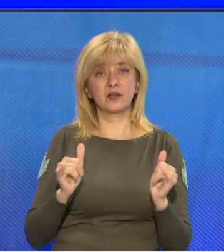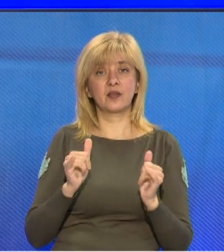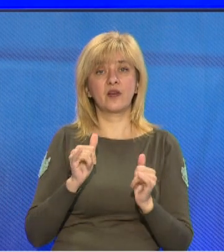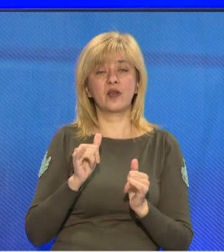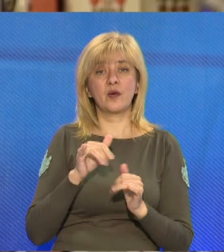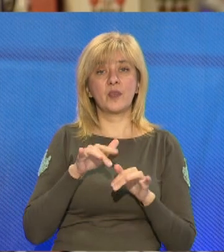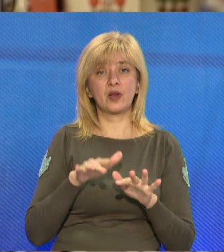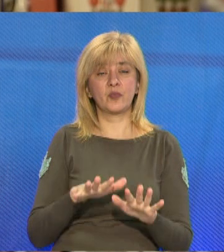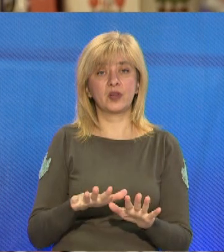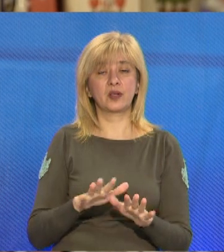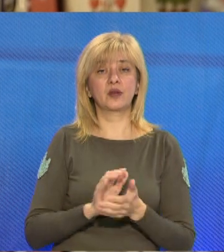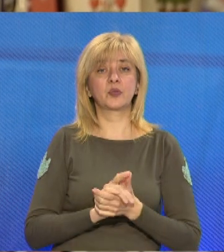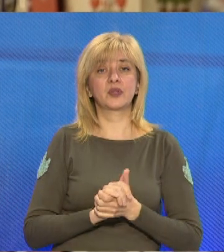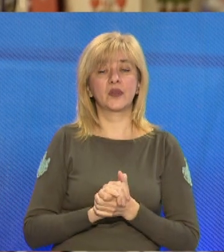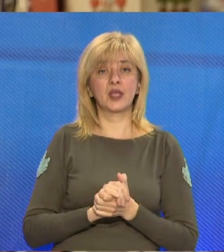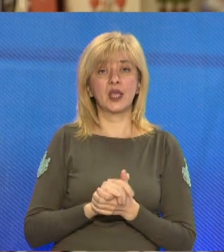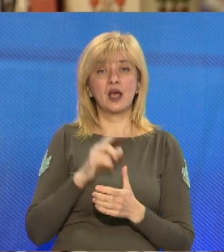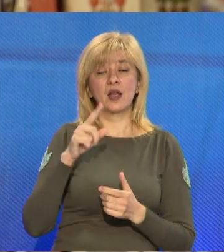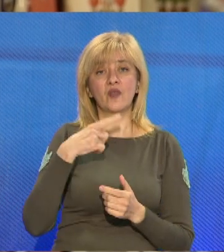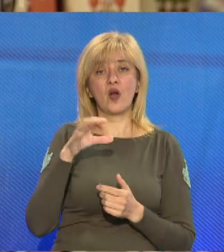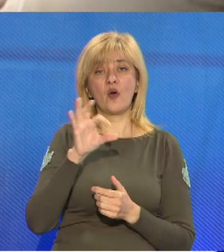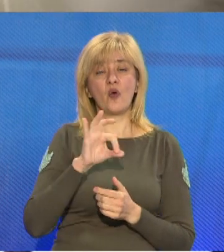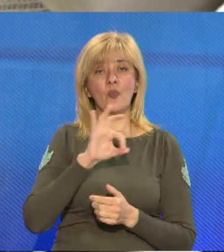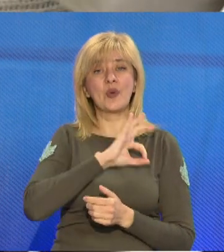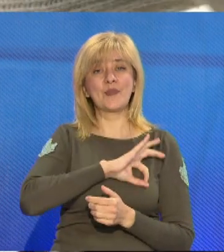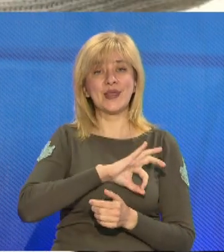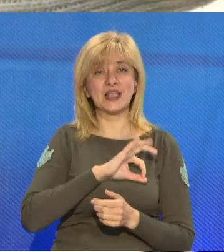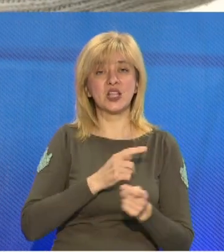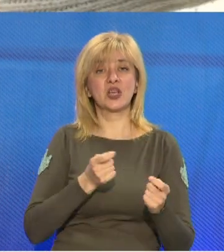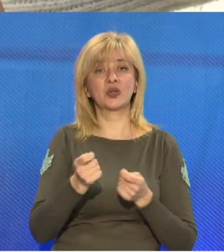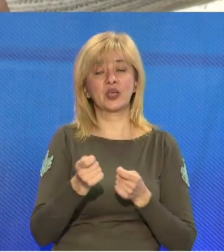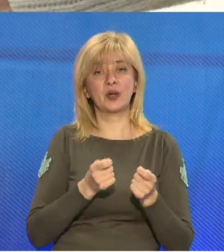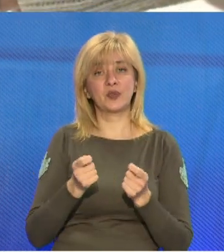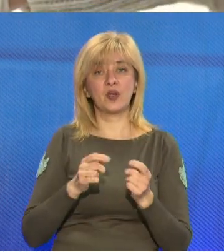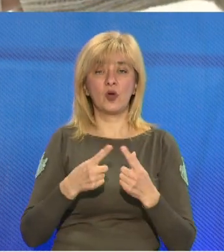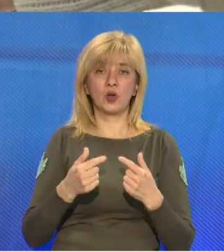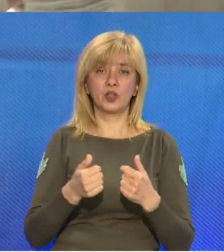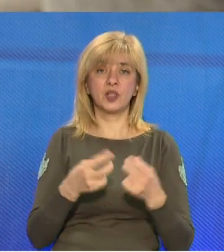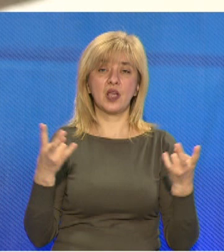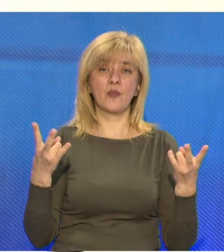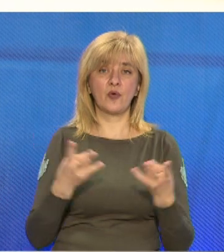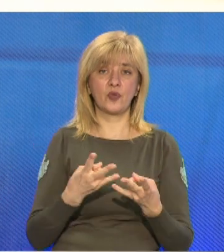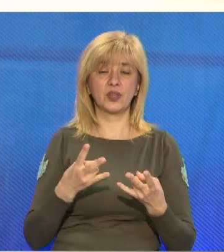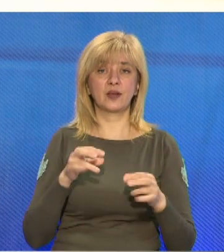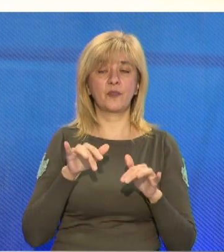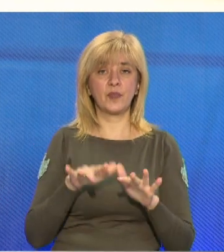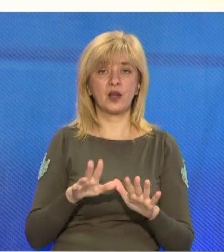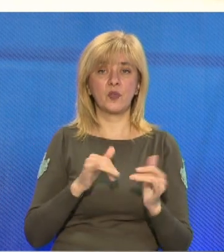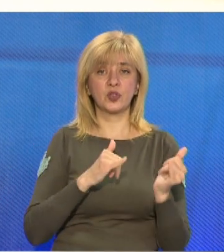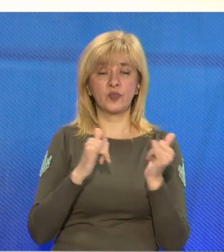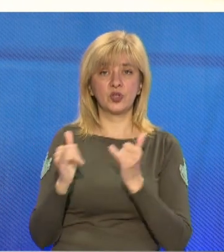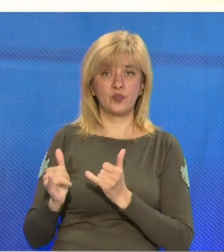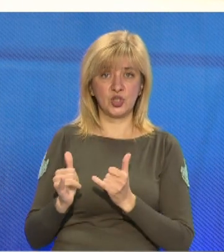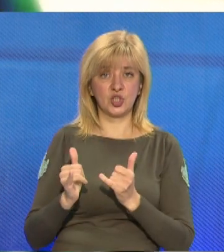COVID-19. Гаворка ідзе аб прымяненні кіраўніцтвам арганізацый неабходных мераў па забеспячэнні кантролю за выкарыстаннем сродкаў